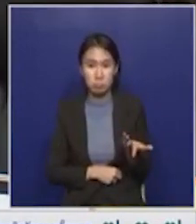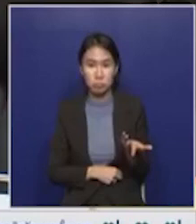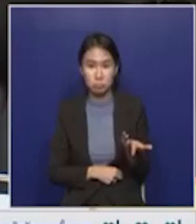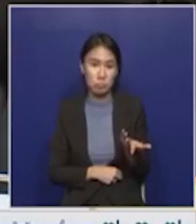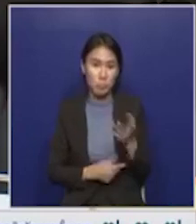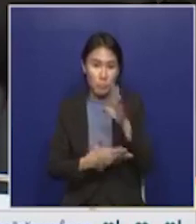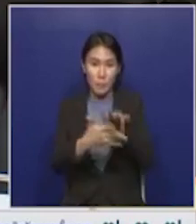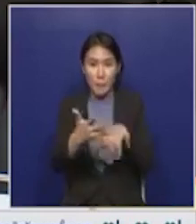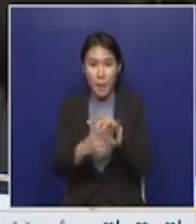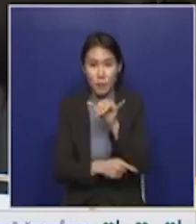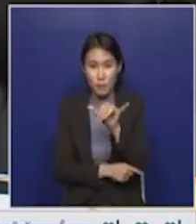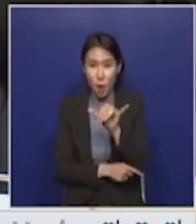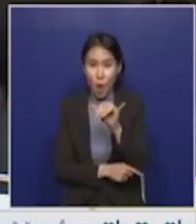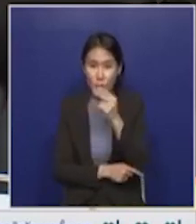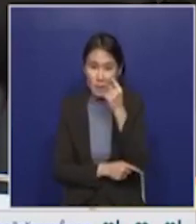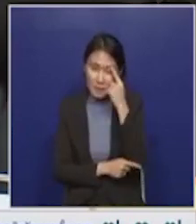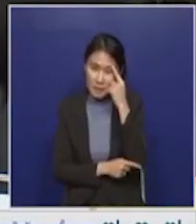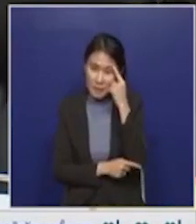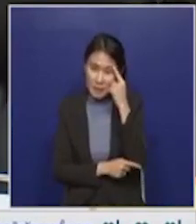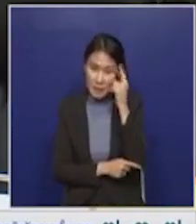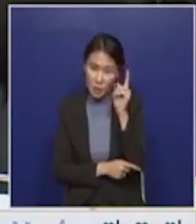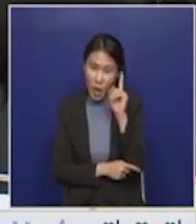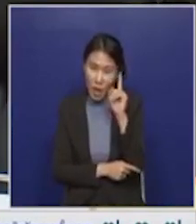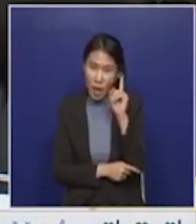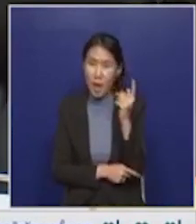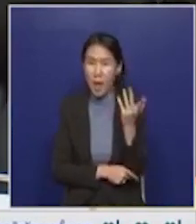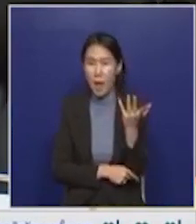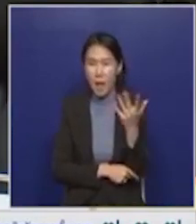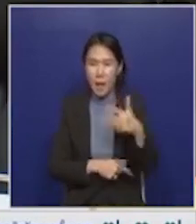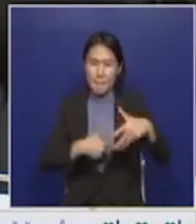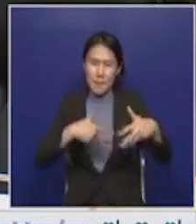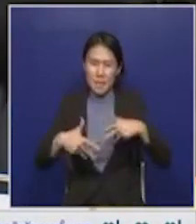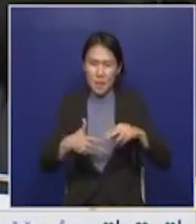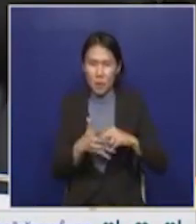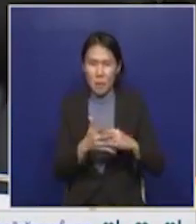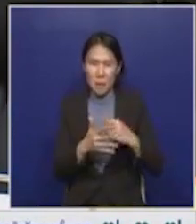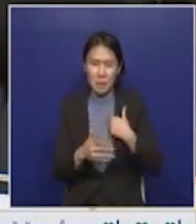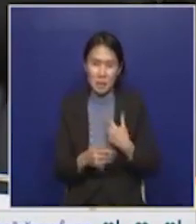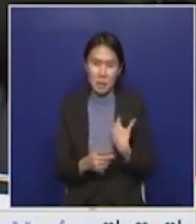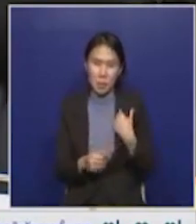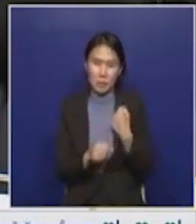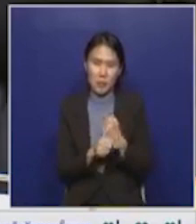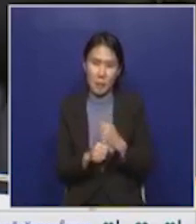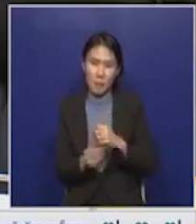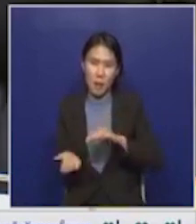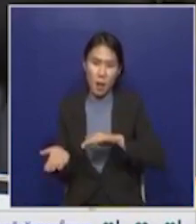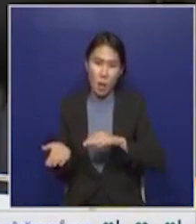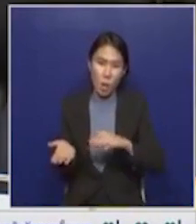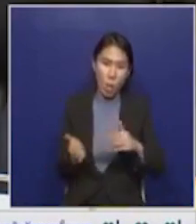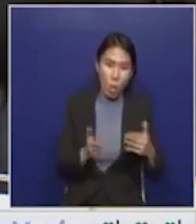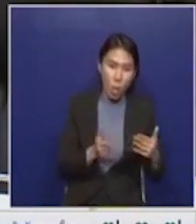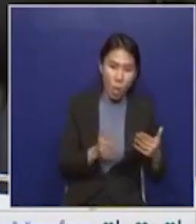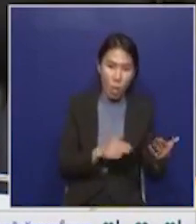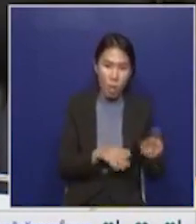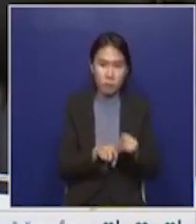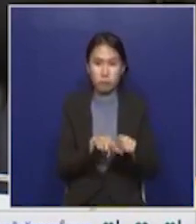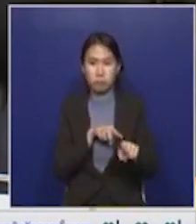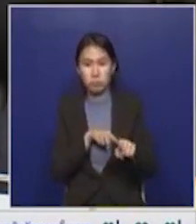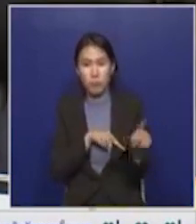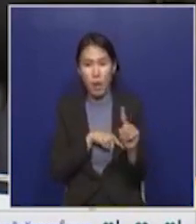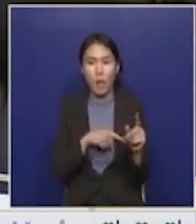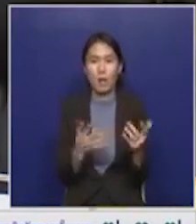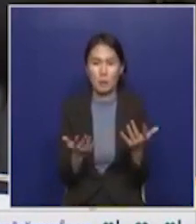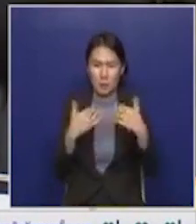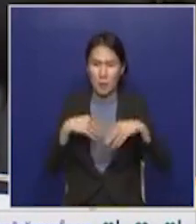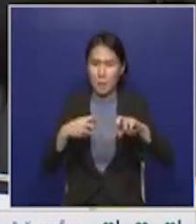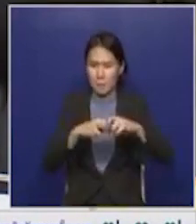และยุทธศาสตร์แห่งชาติหรือว่าจะเป็นถ่วงถ่วงประเทศเหมียวนั่งประเทศให้ลาหลังแห่งชาตินี่คือ